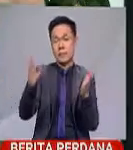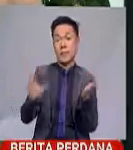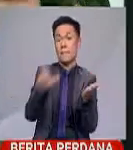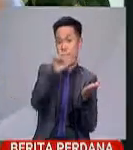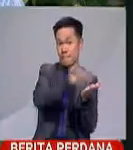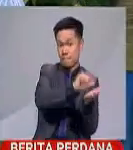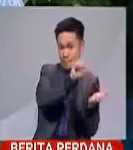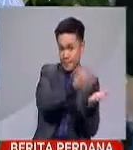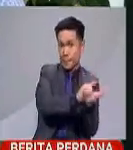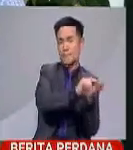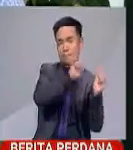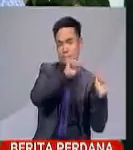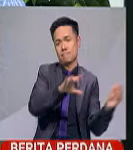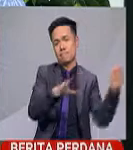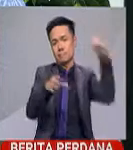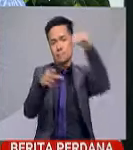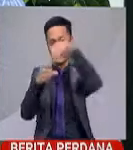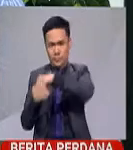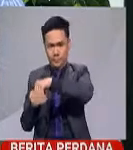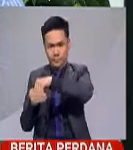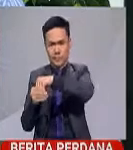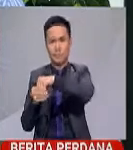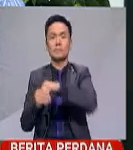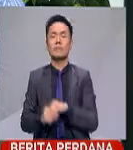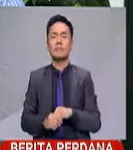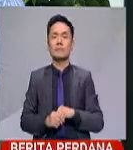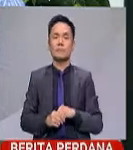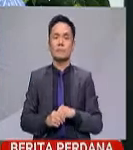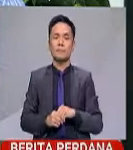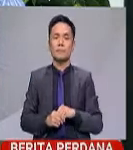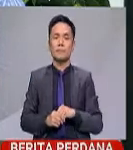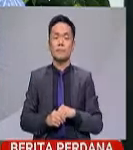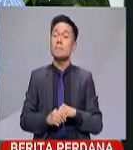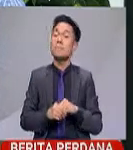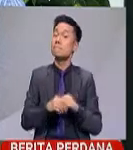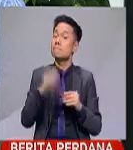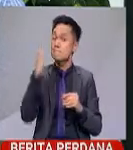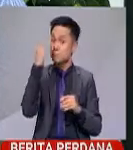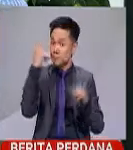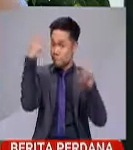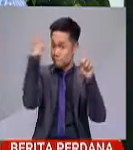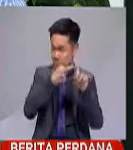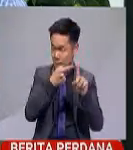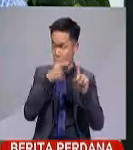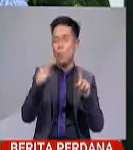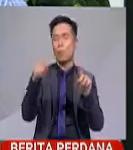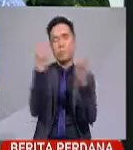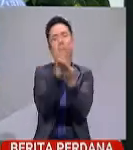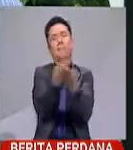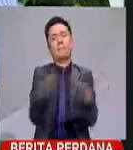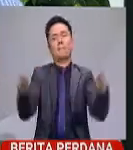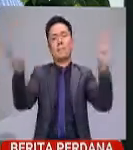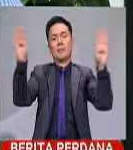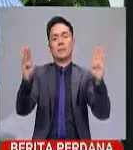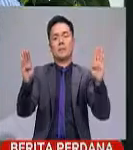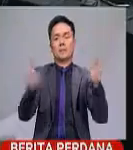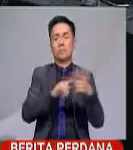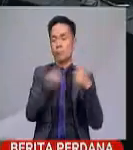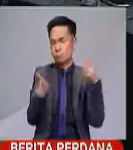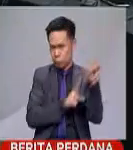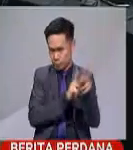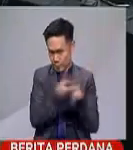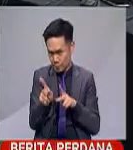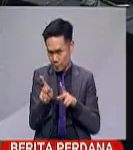dan yang lain kan. Jadi kita nak mendapat satu media industri yang bebas, yang profesional.